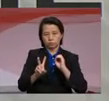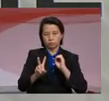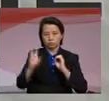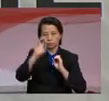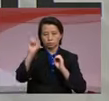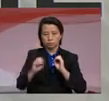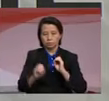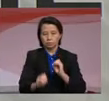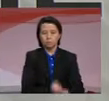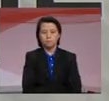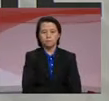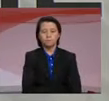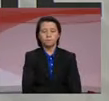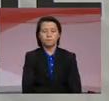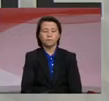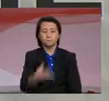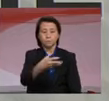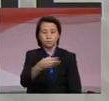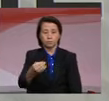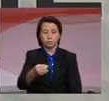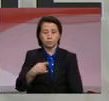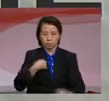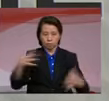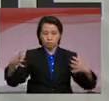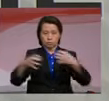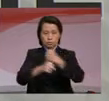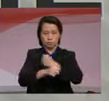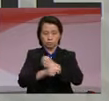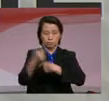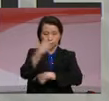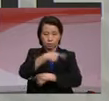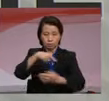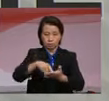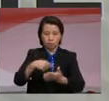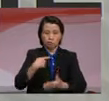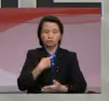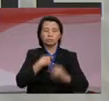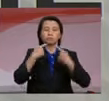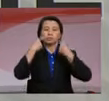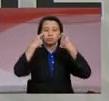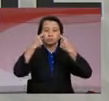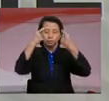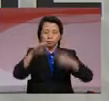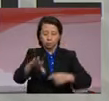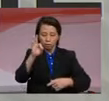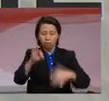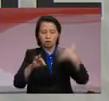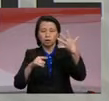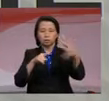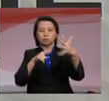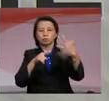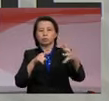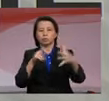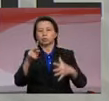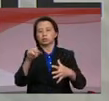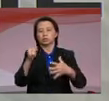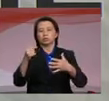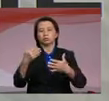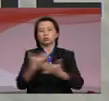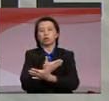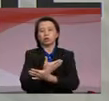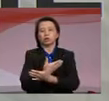0.2%. Dan dapat saya rumuskan pada hari ini kita berjaya mengesan 15 kes positif